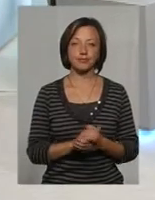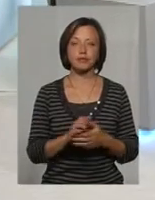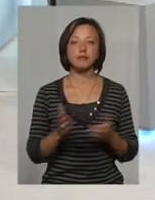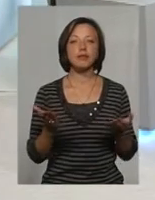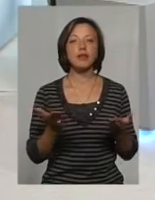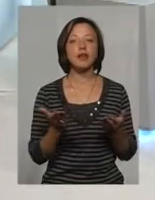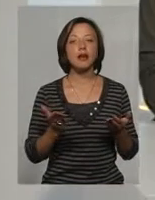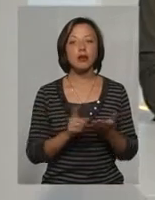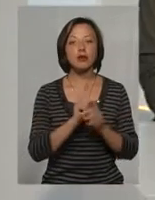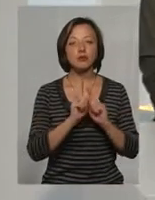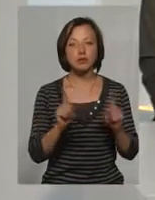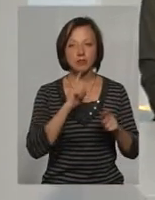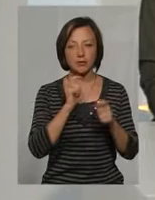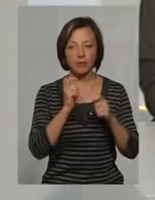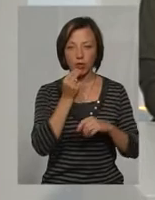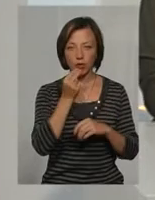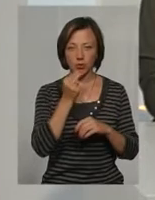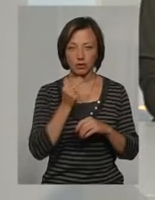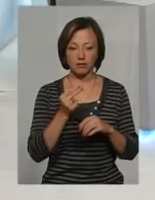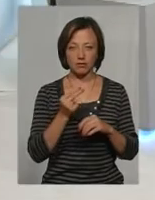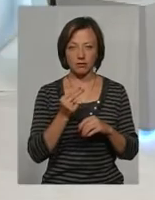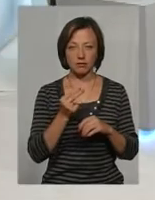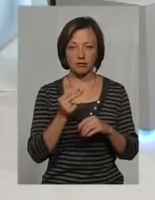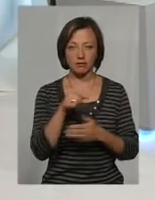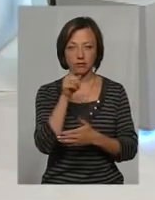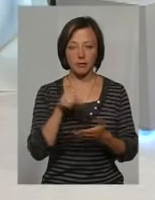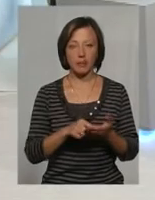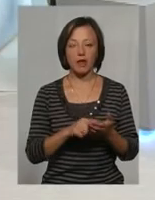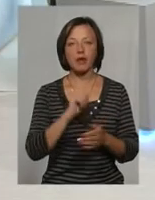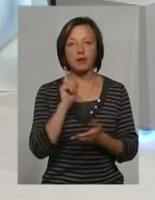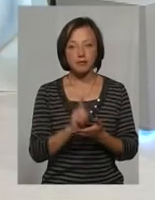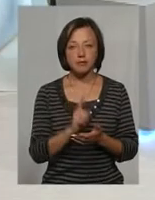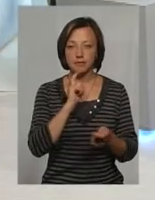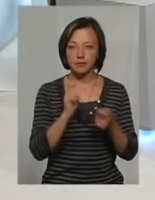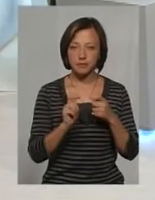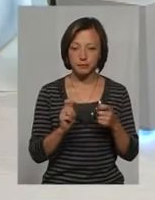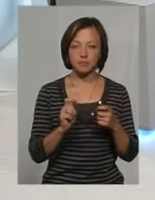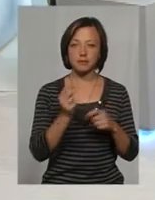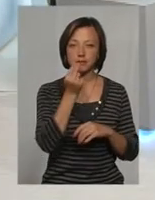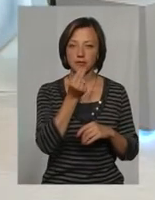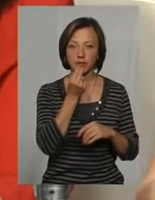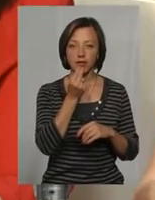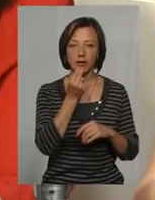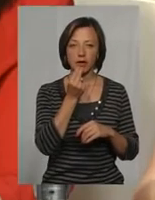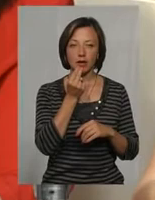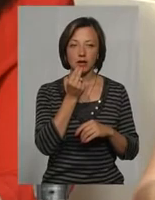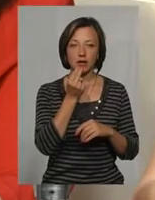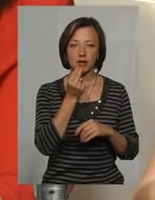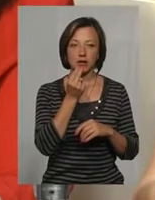особливо ми маємо остерігатись продуктів? Ми особливо маємо остерігатись продуктів,